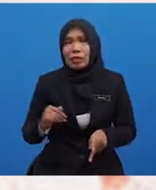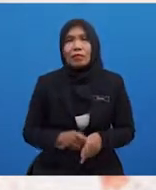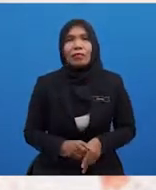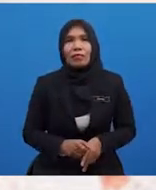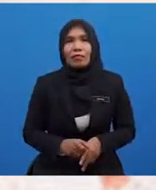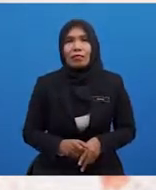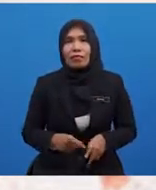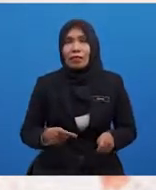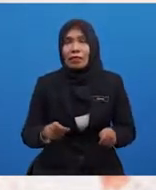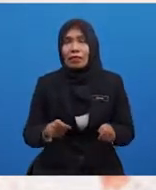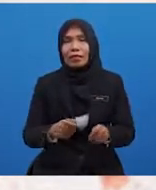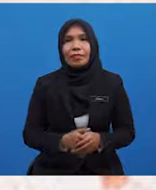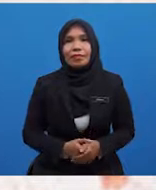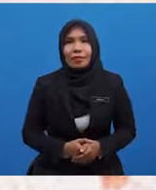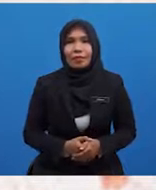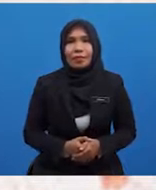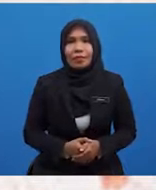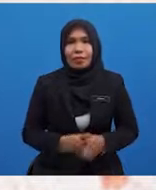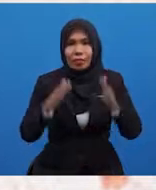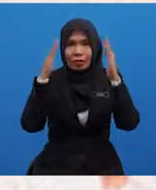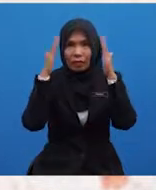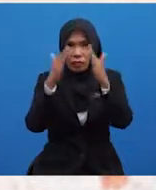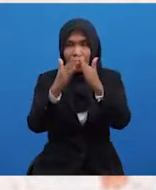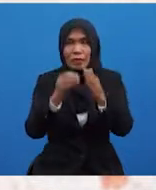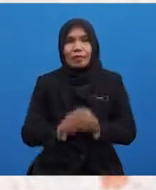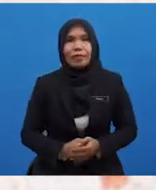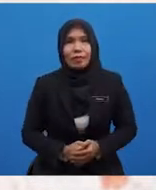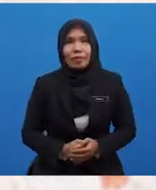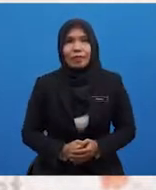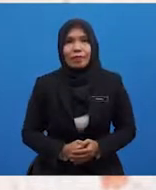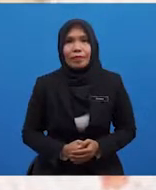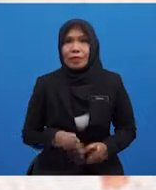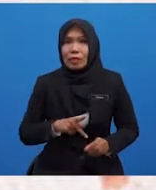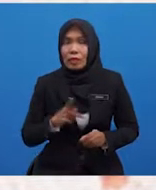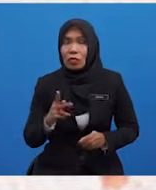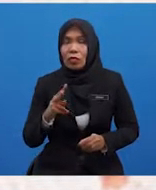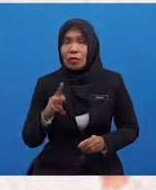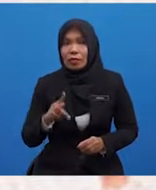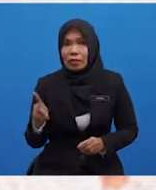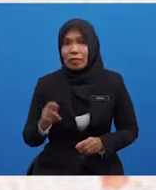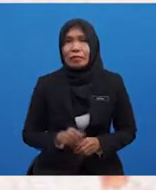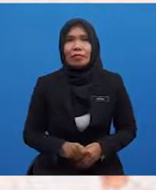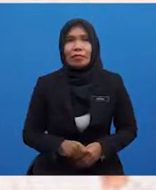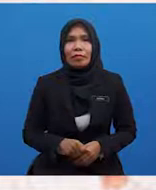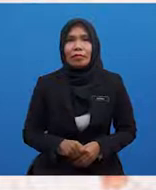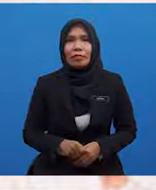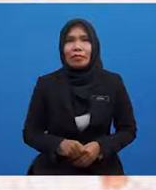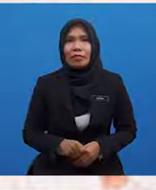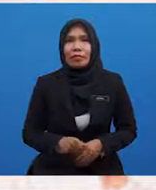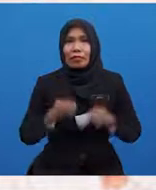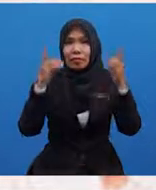Menguasainya. Fokus pembelajaran kita ialah mengeluarkan data dan menulis